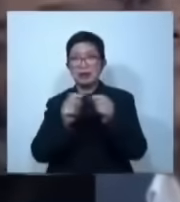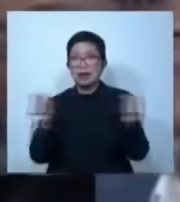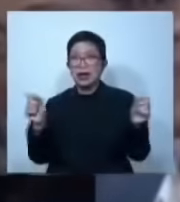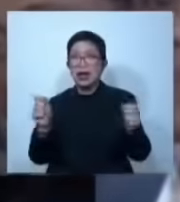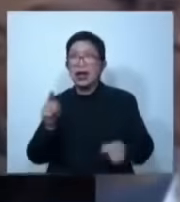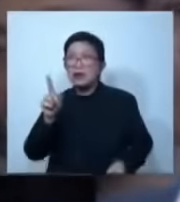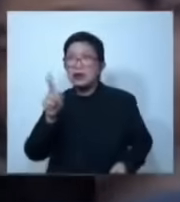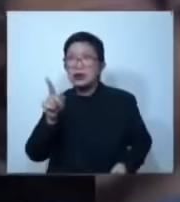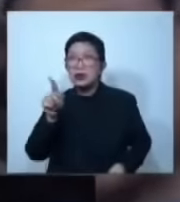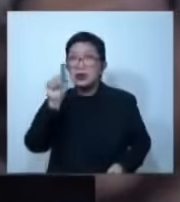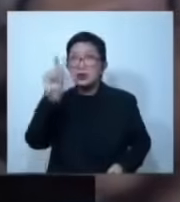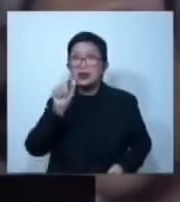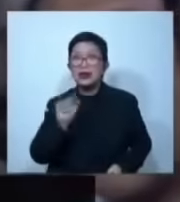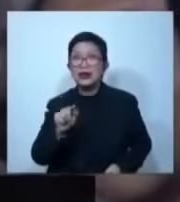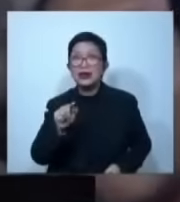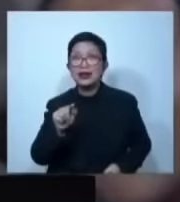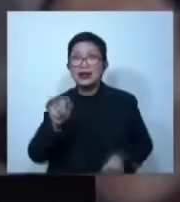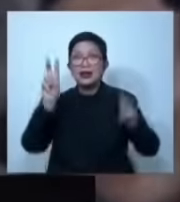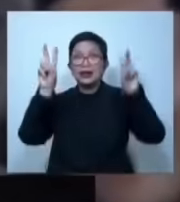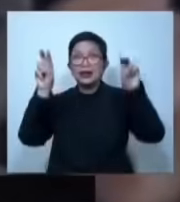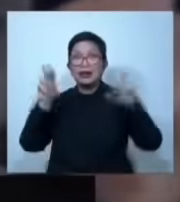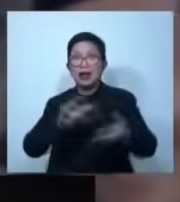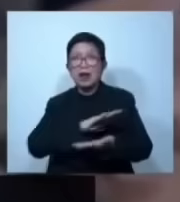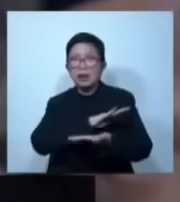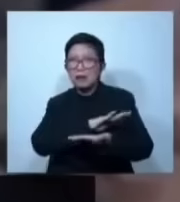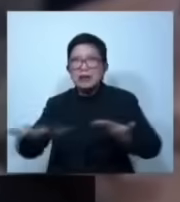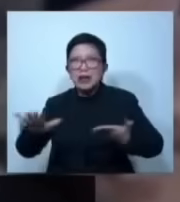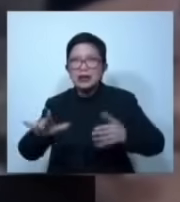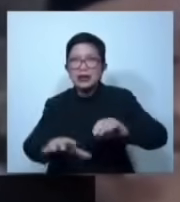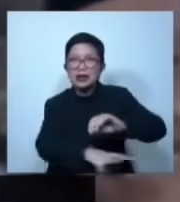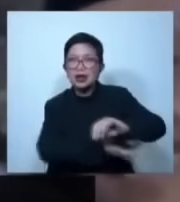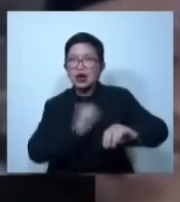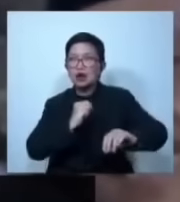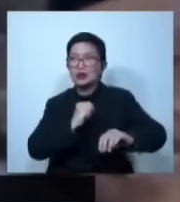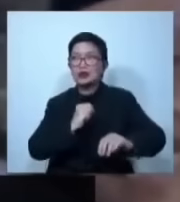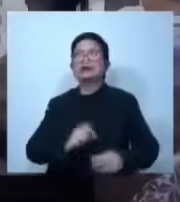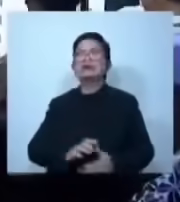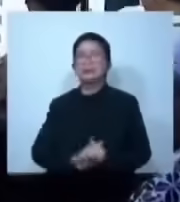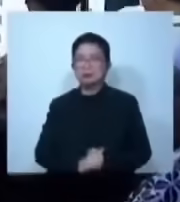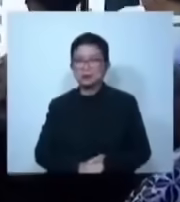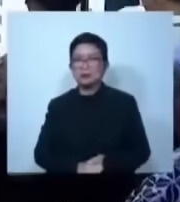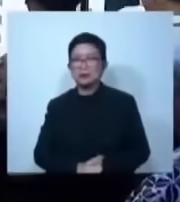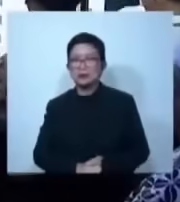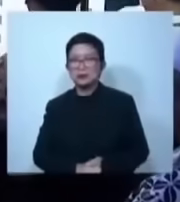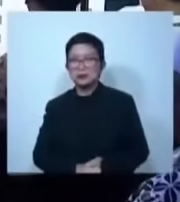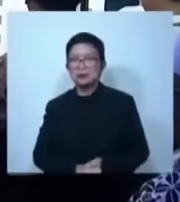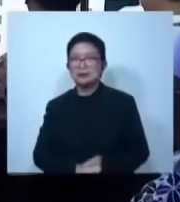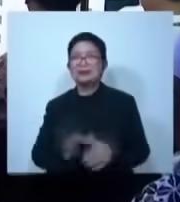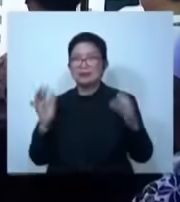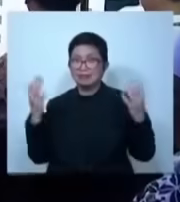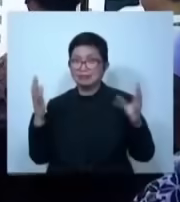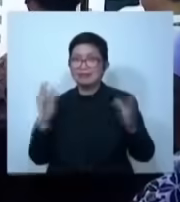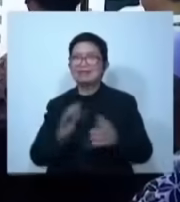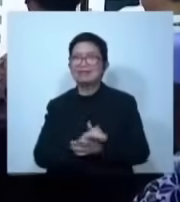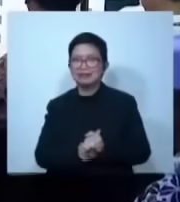ya dan untuk temanya adalah pemberantasan korupsi baik selanjutnya